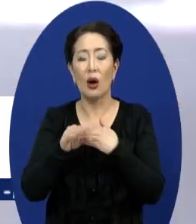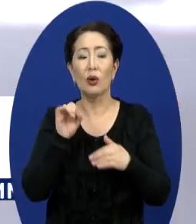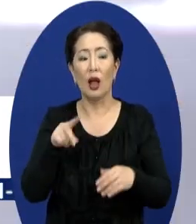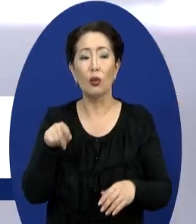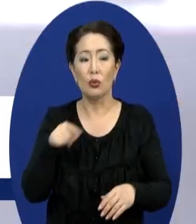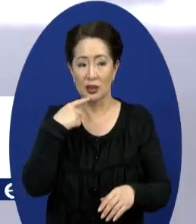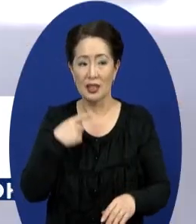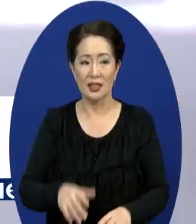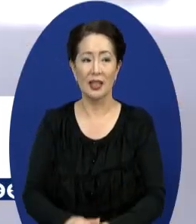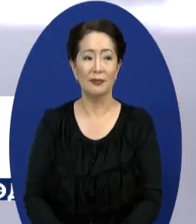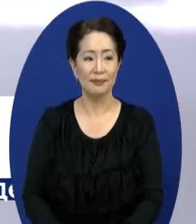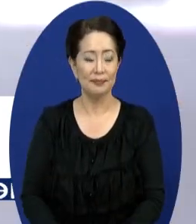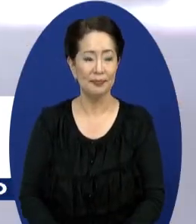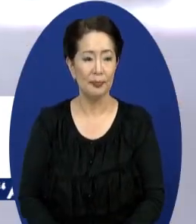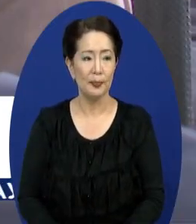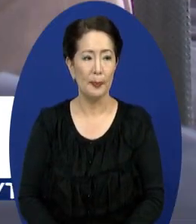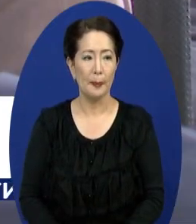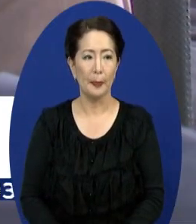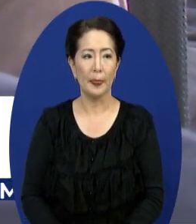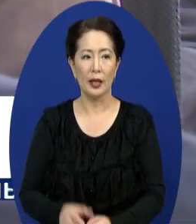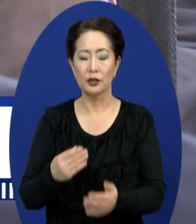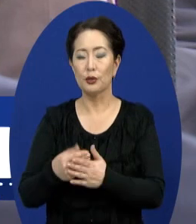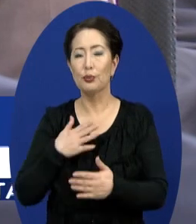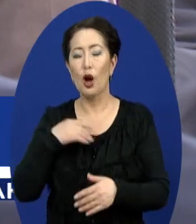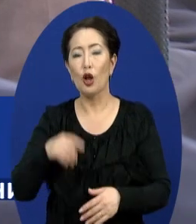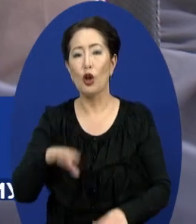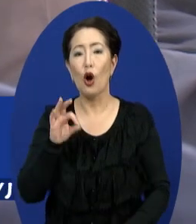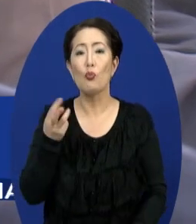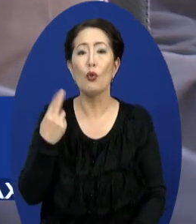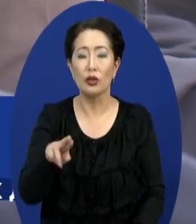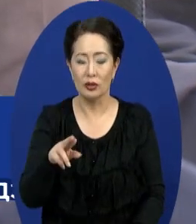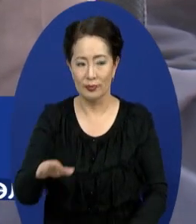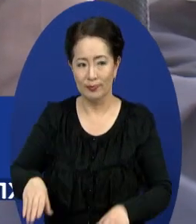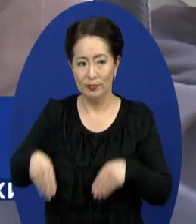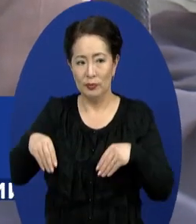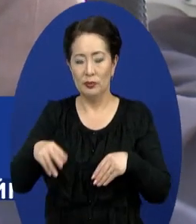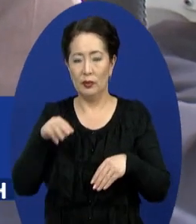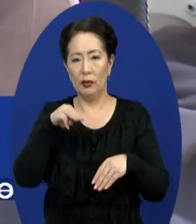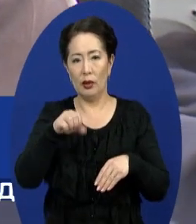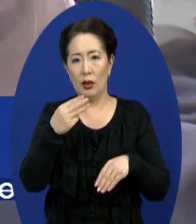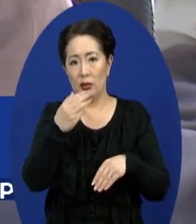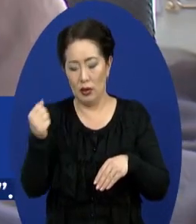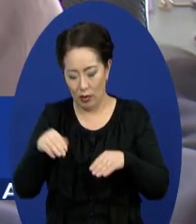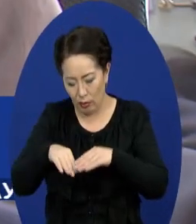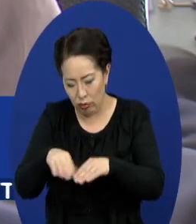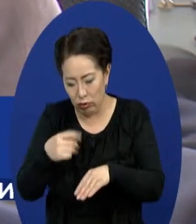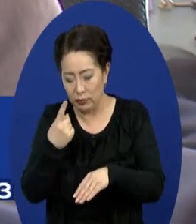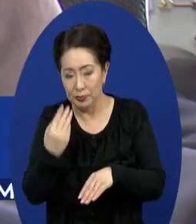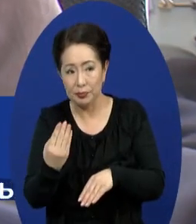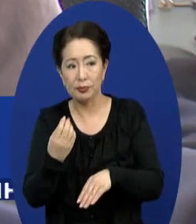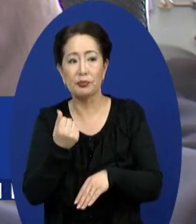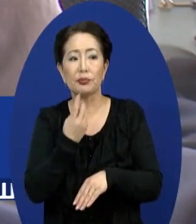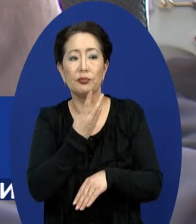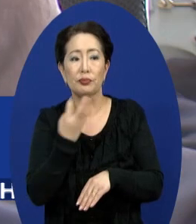юм аа. Өмнөдний ташаа залгаж байна. Энэ маань нэг хэл нэг ширхэгэн 400 төгрөгөөр гардаг. 30-аас 40